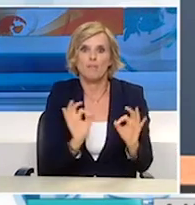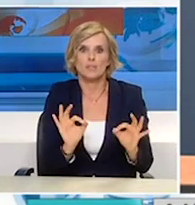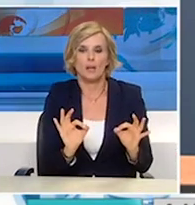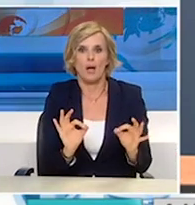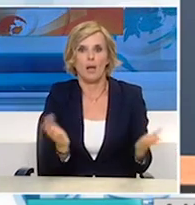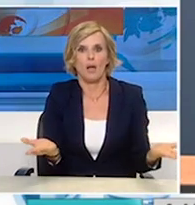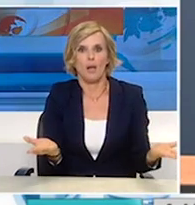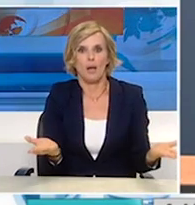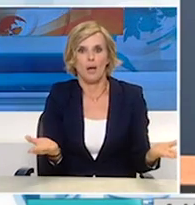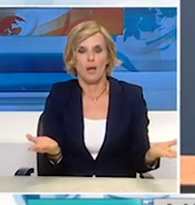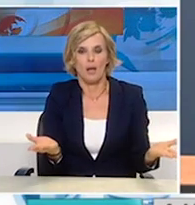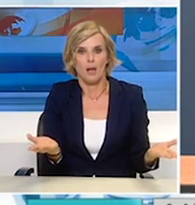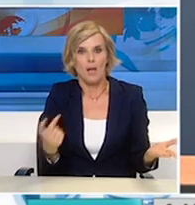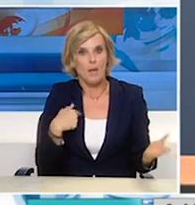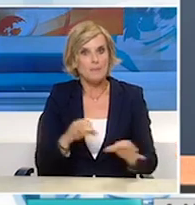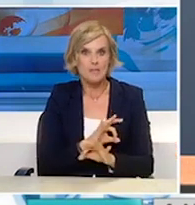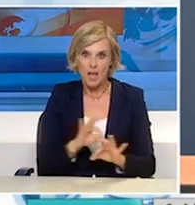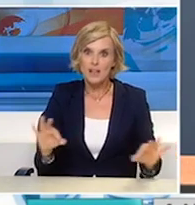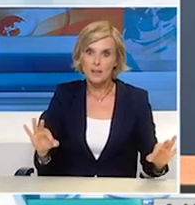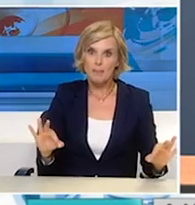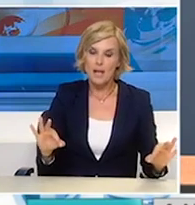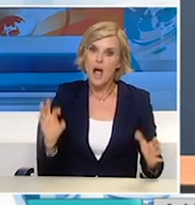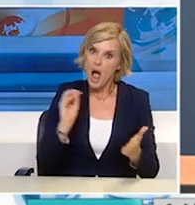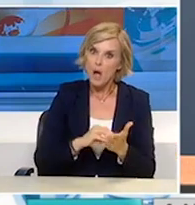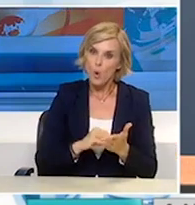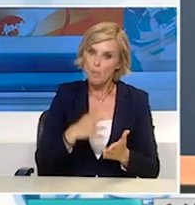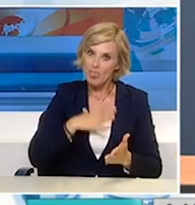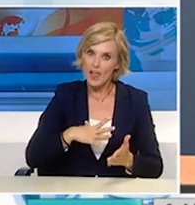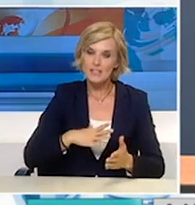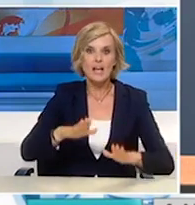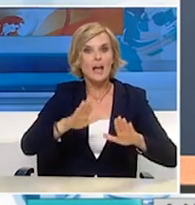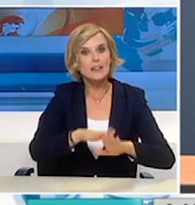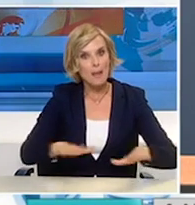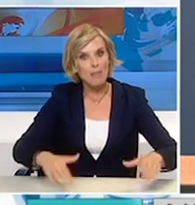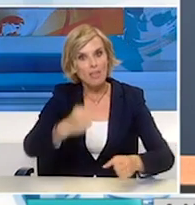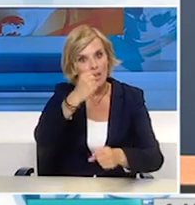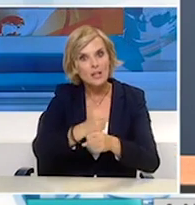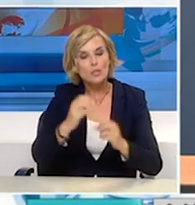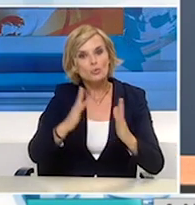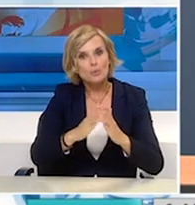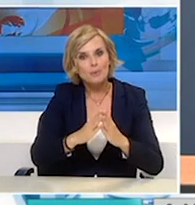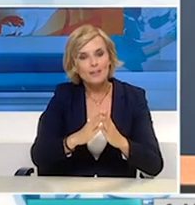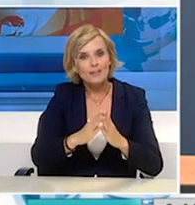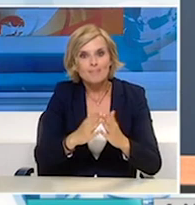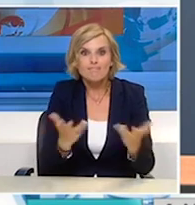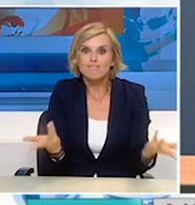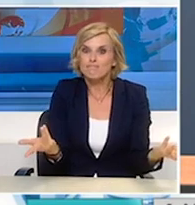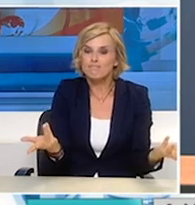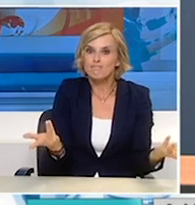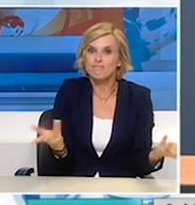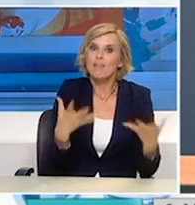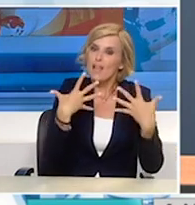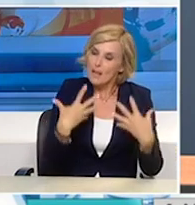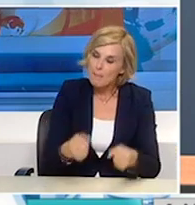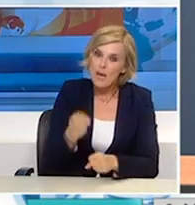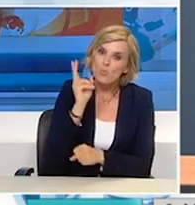τηρούνται τα μέτρα. Είμαστε έτοιμοι να κρατήσουμε τα παιδιά μας σε απομόνωση? Κανείς δεν μπορεί να αποδείξει αυτή τη στιγμή πως οι κίνδυνοι